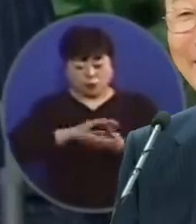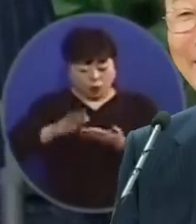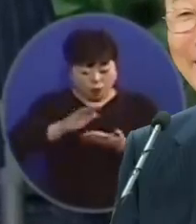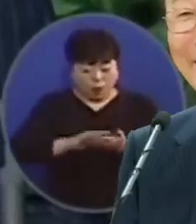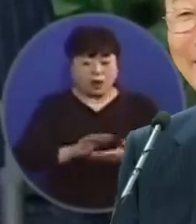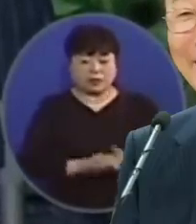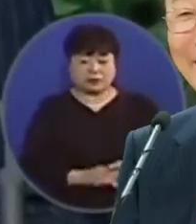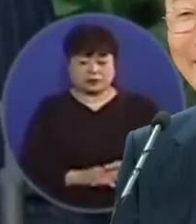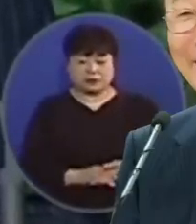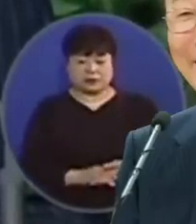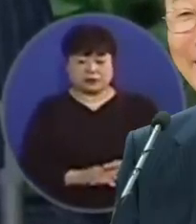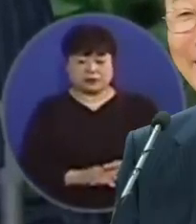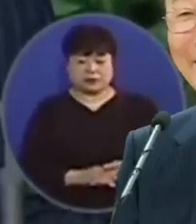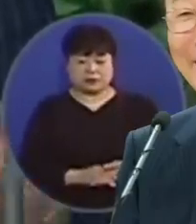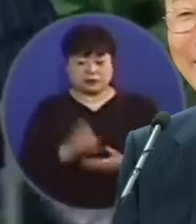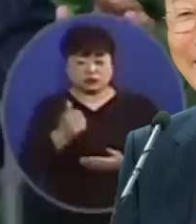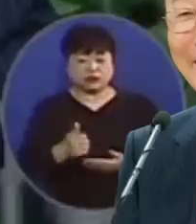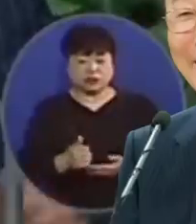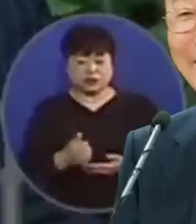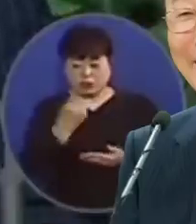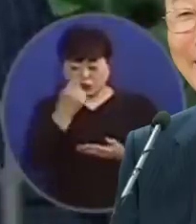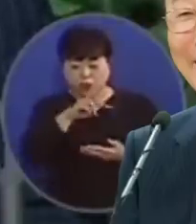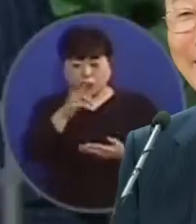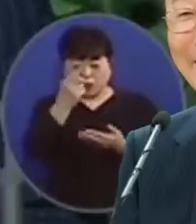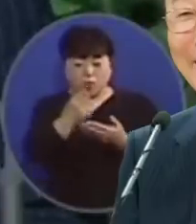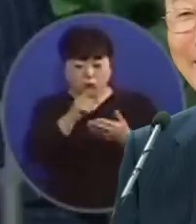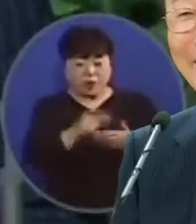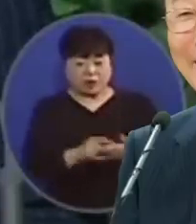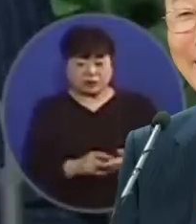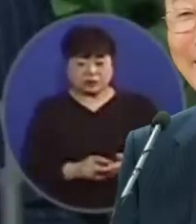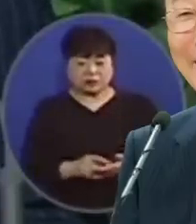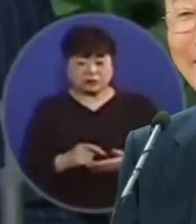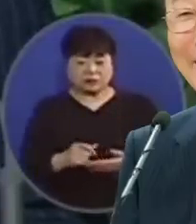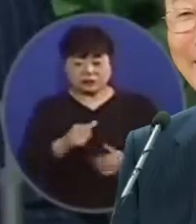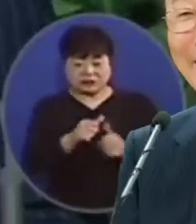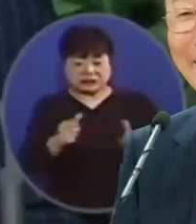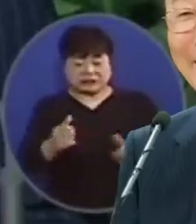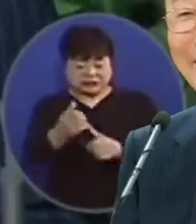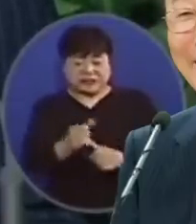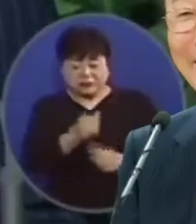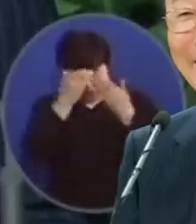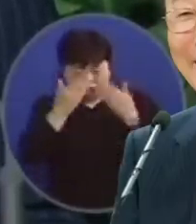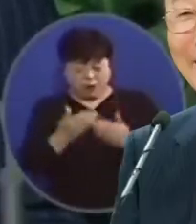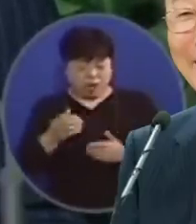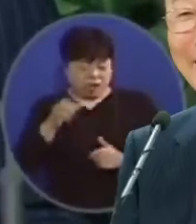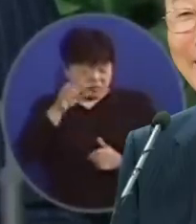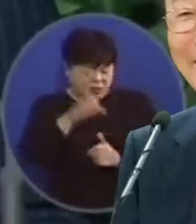도망쳤다가 나중에 못 살게 되니까 주인에게 손 들고 오면 저 자식 잡아서 감옥에 쳐넣어라.